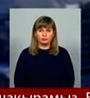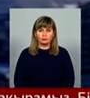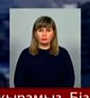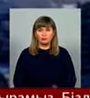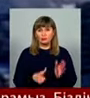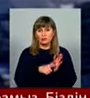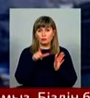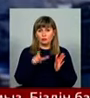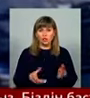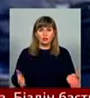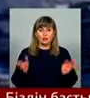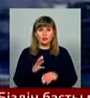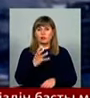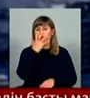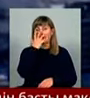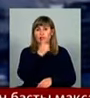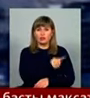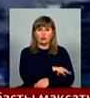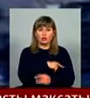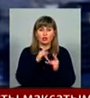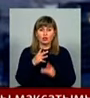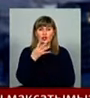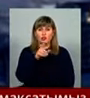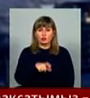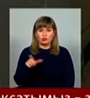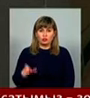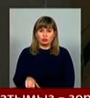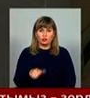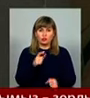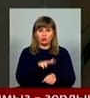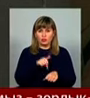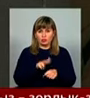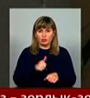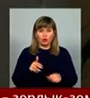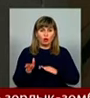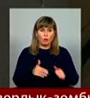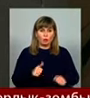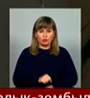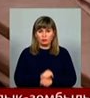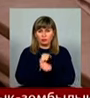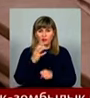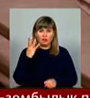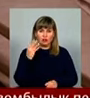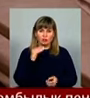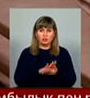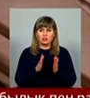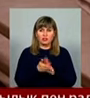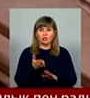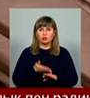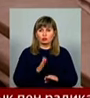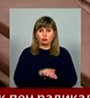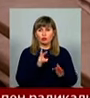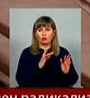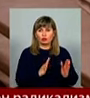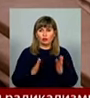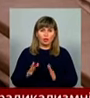7 человек остаются в реанимации, в том числе 4 сотрудников правоохранительных органов после митинга в Алматы. Их состояние тяжелое, но